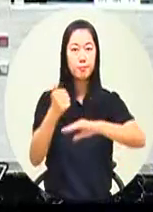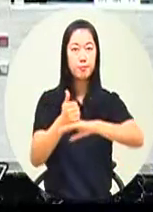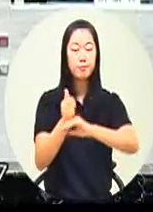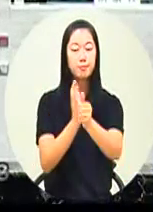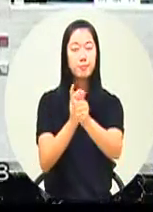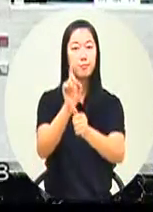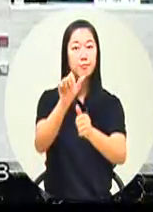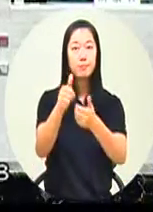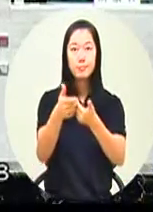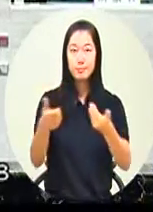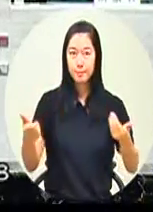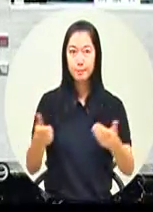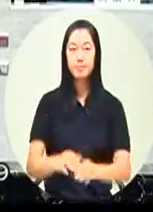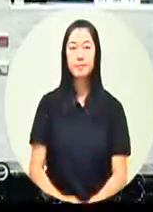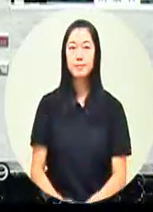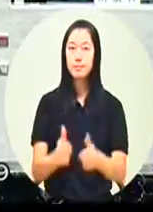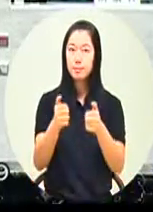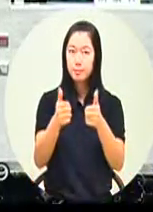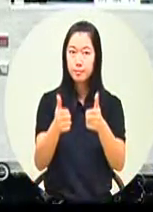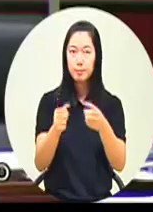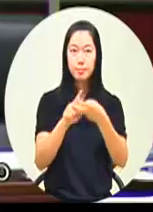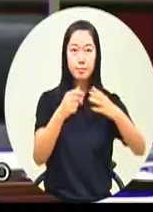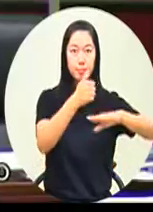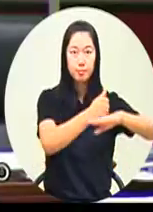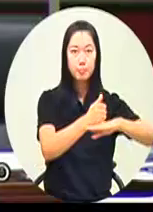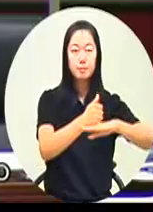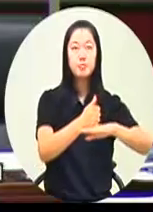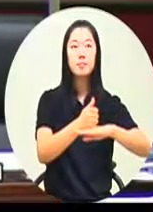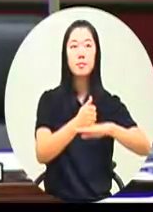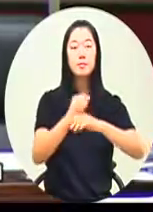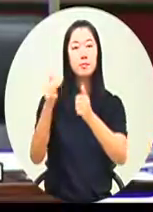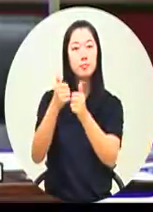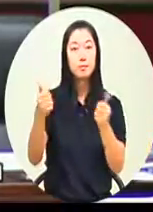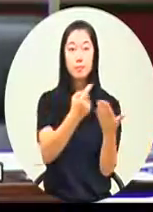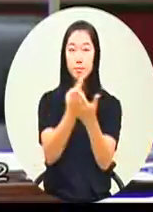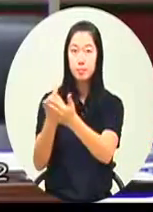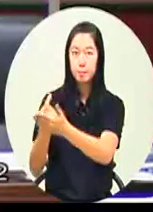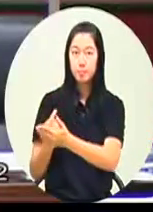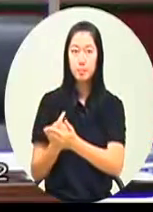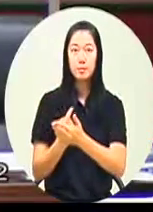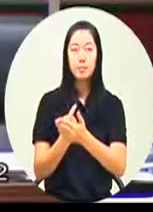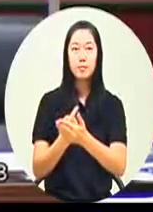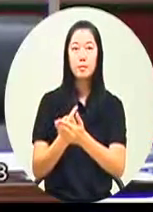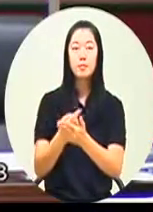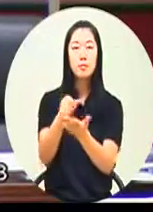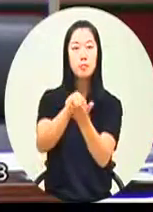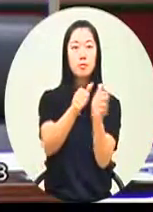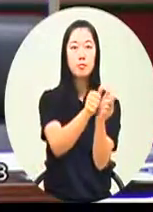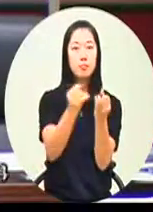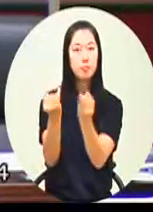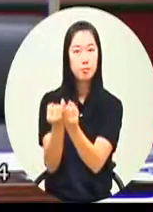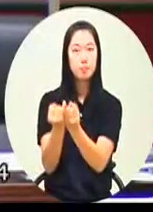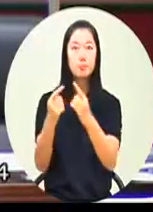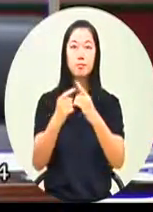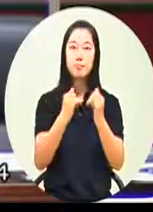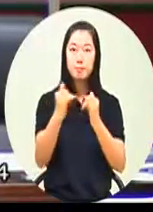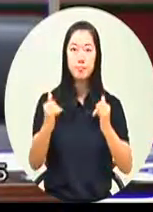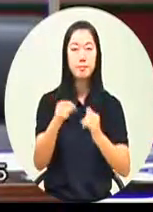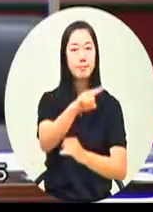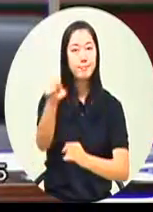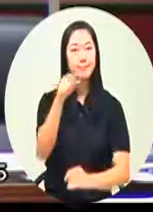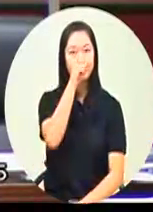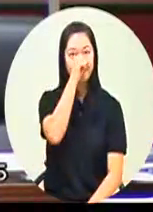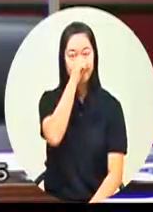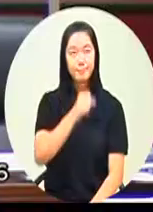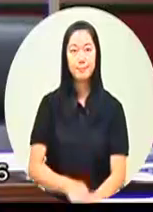谢主席陈梅娟议员，各位市府同仁、议会同仁、媒体朋友，还有市民朋友，大家好。我今天问